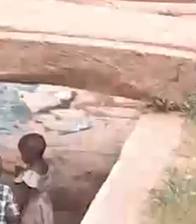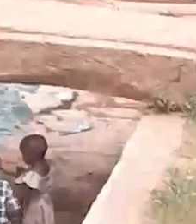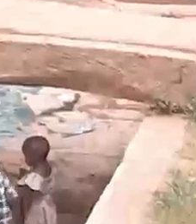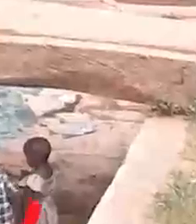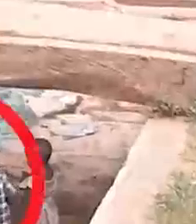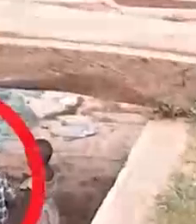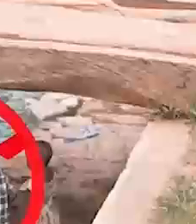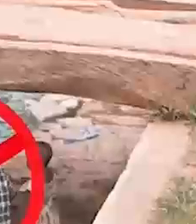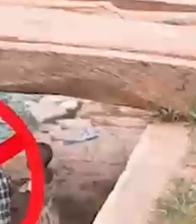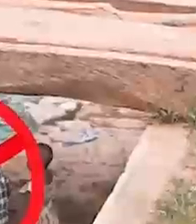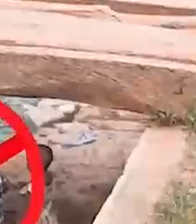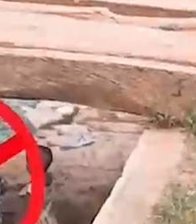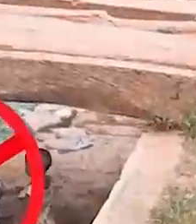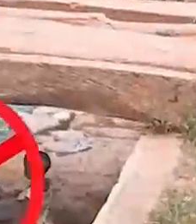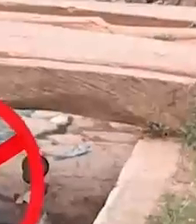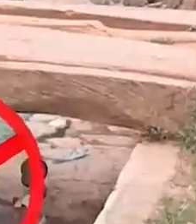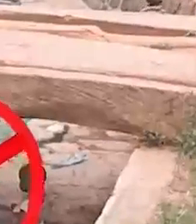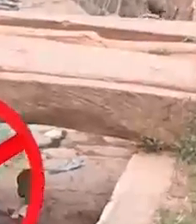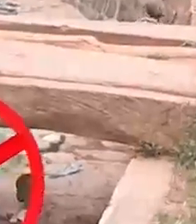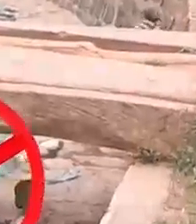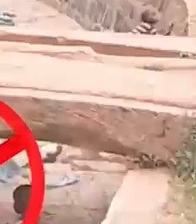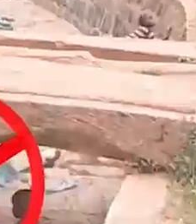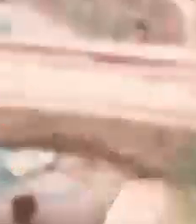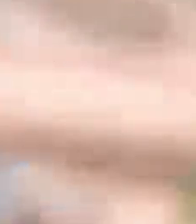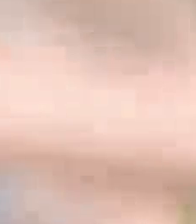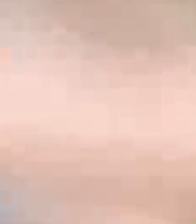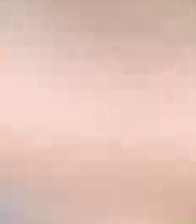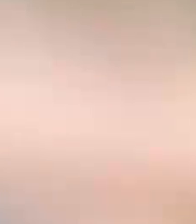abana kuzegera, ni mu rwego rwo kwirinda impanuka.